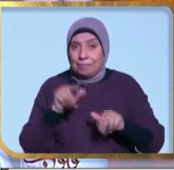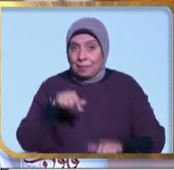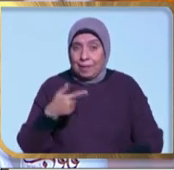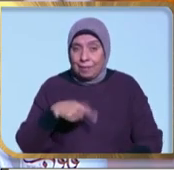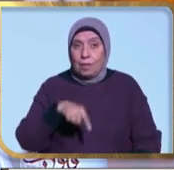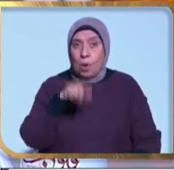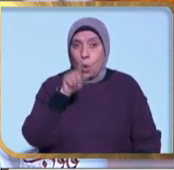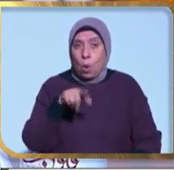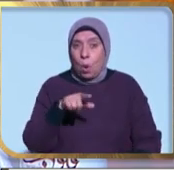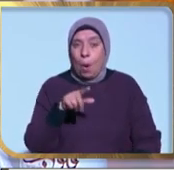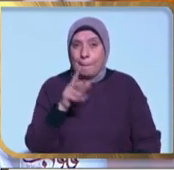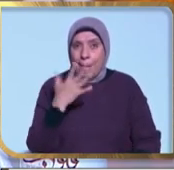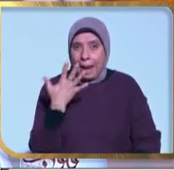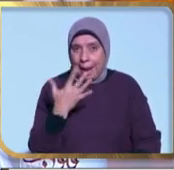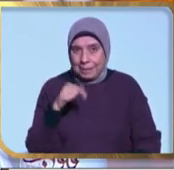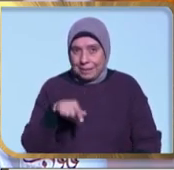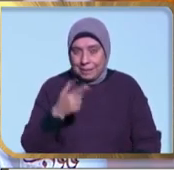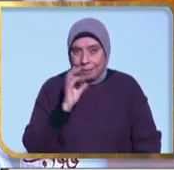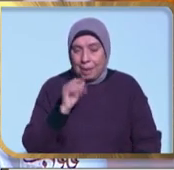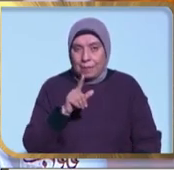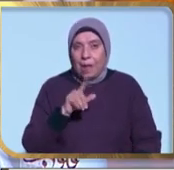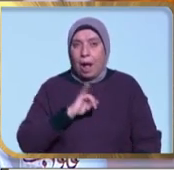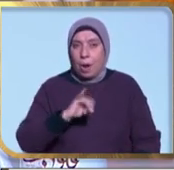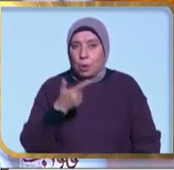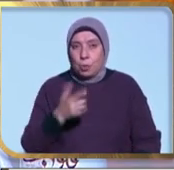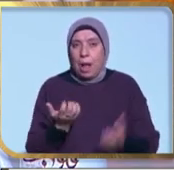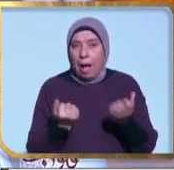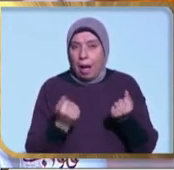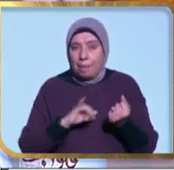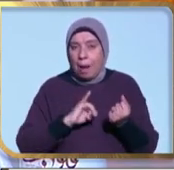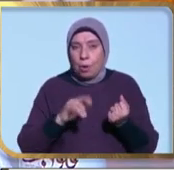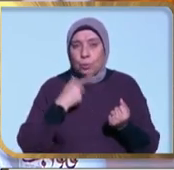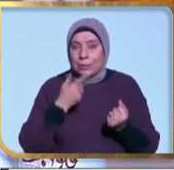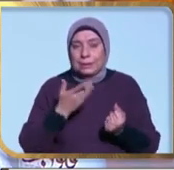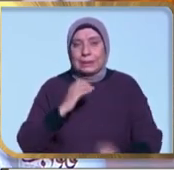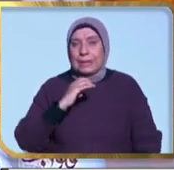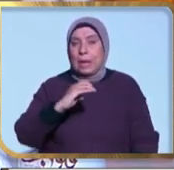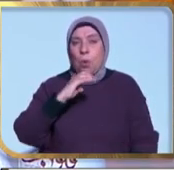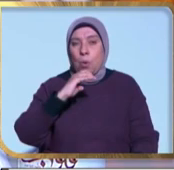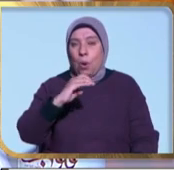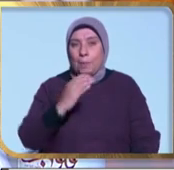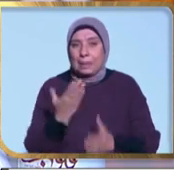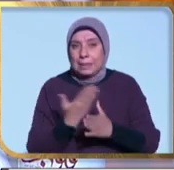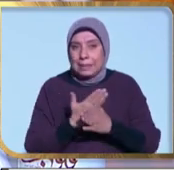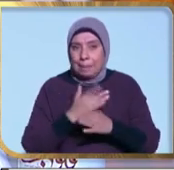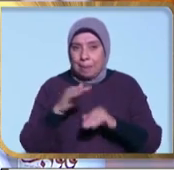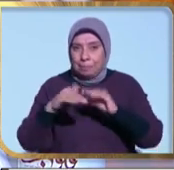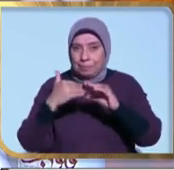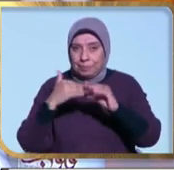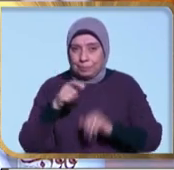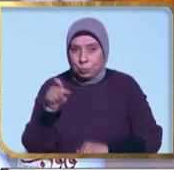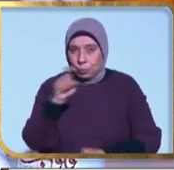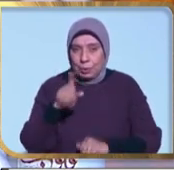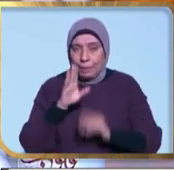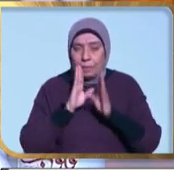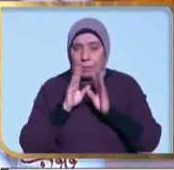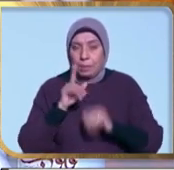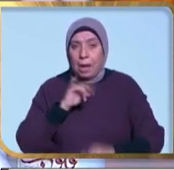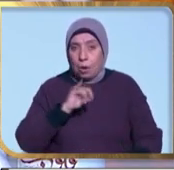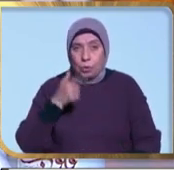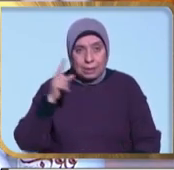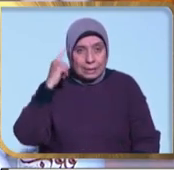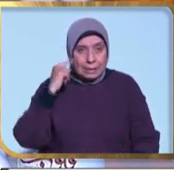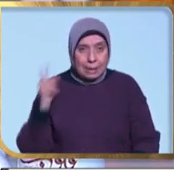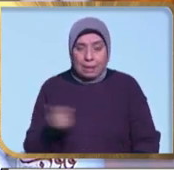الخامس وهو الحلقه الاسبوعيه اللي احنا مخصصين للرد على اسئله حضراتكم احنا بنلتقي وحضراتكم من السبت